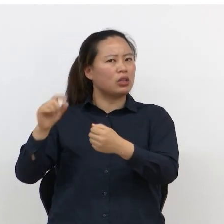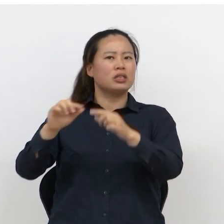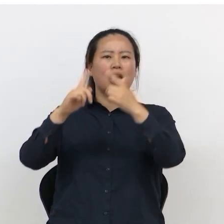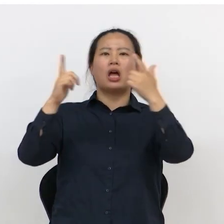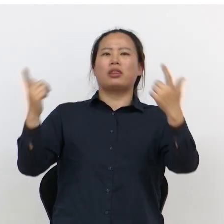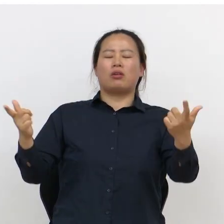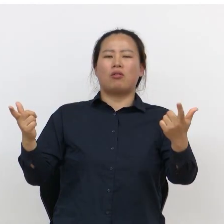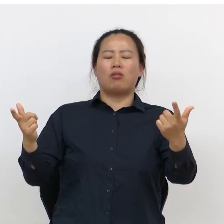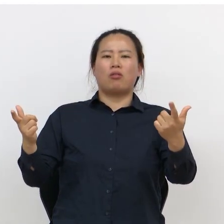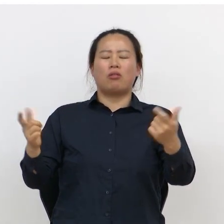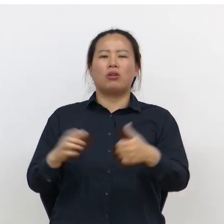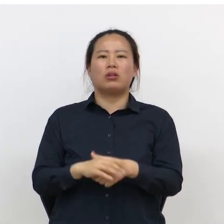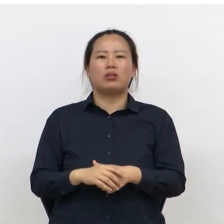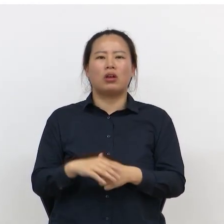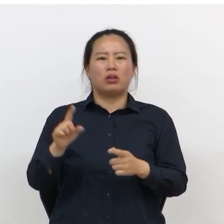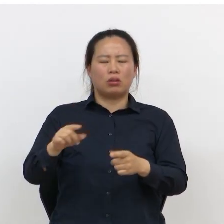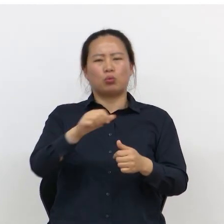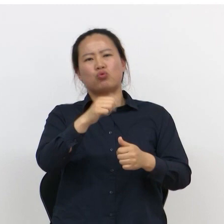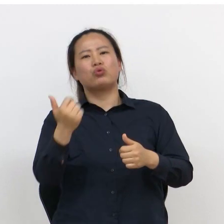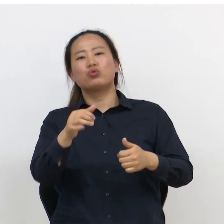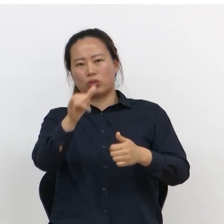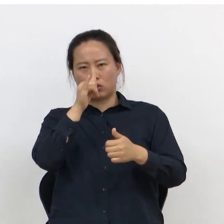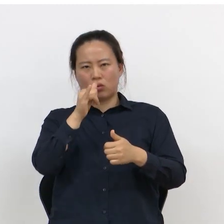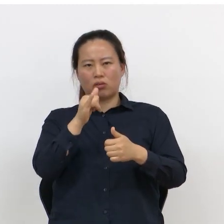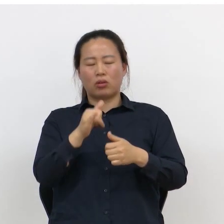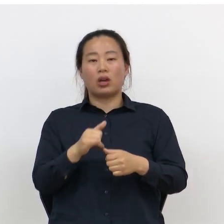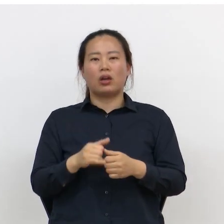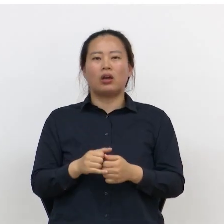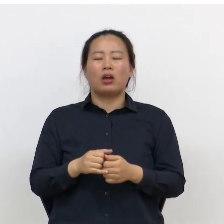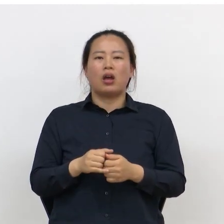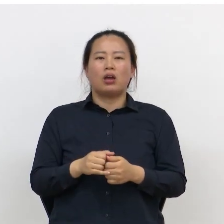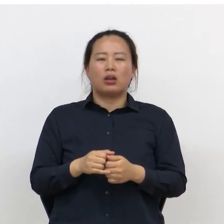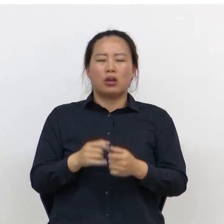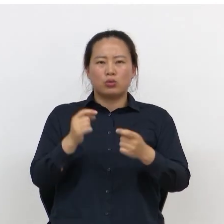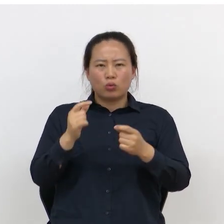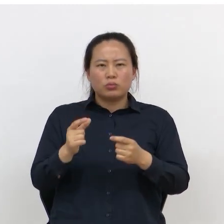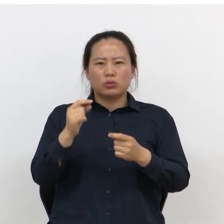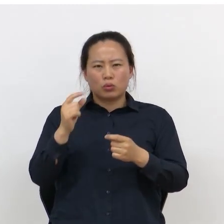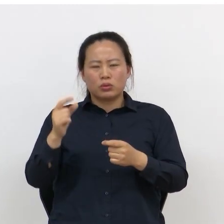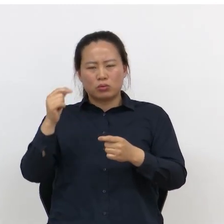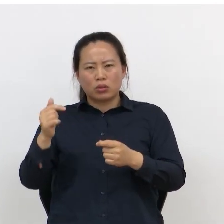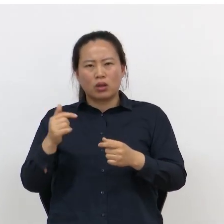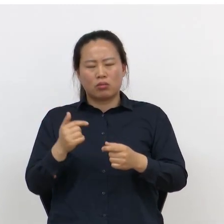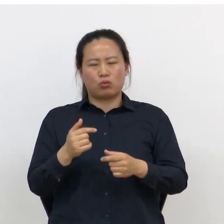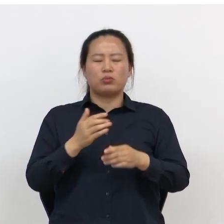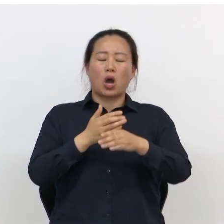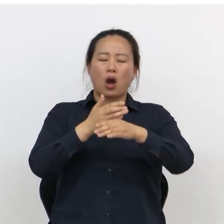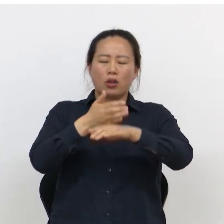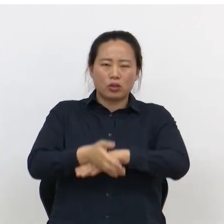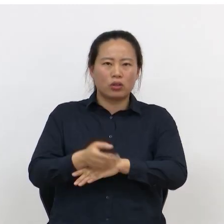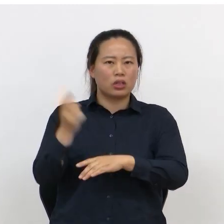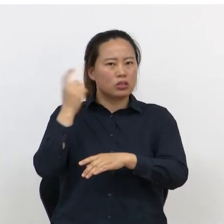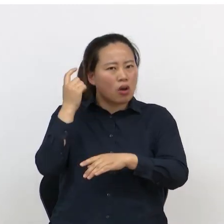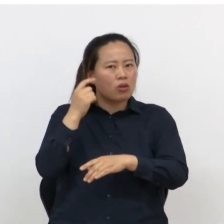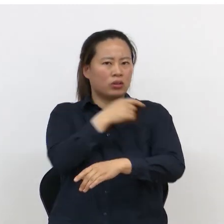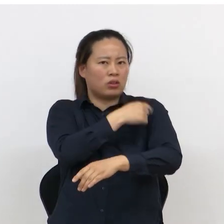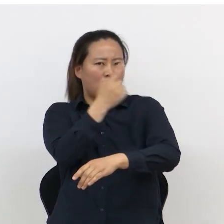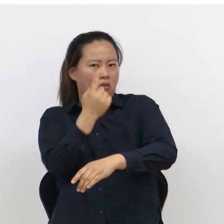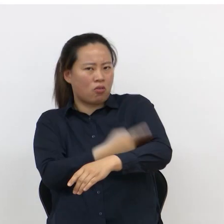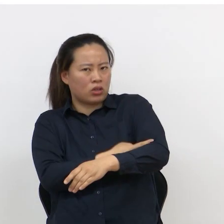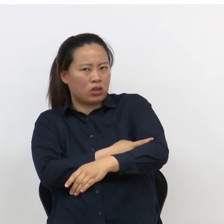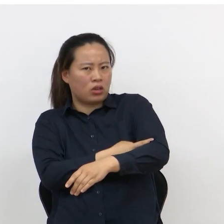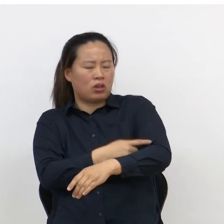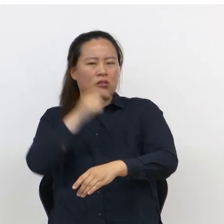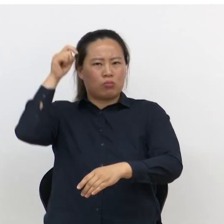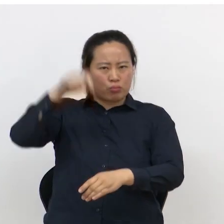염증이 생기면 이 세포들이 죽을 수도 있습니다. 그래서 이렇게 점진적으로 청력이 나빠질 수 있는 상황이 배터리가 부족한데 빨리